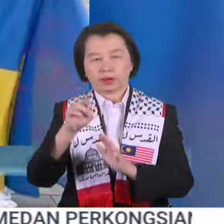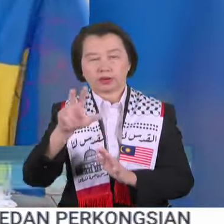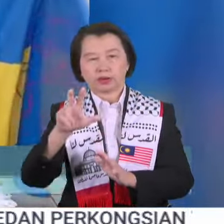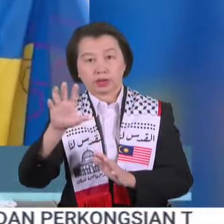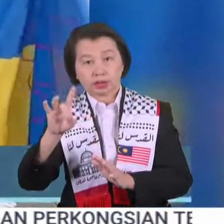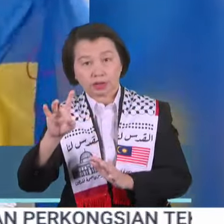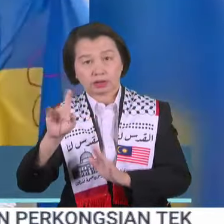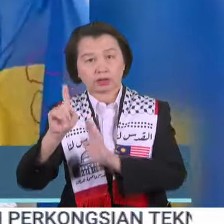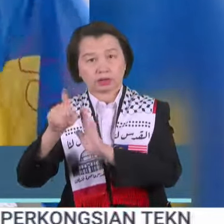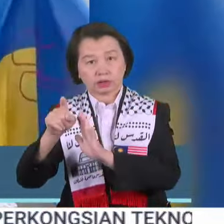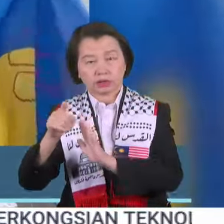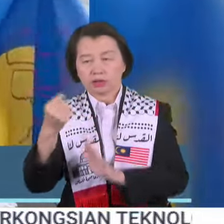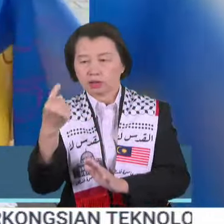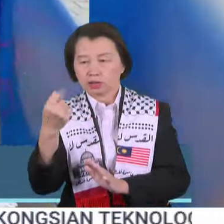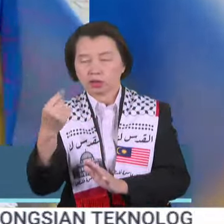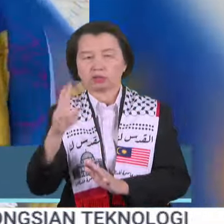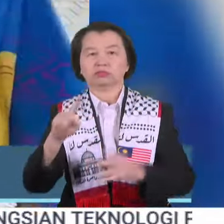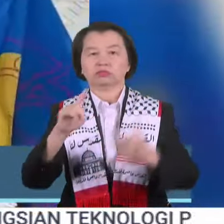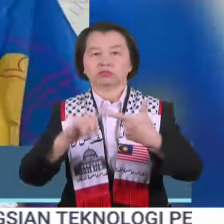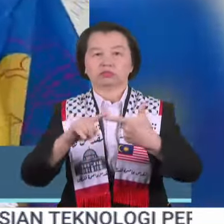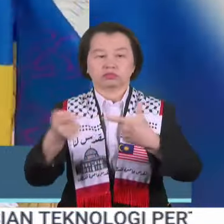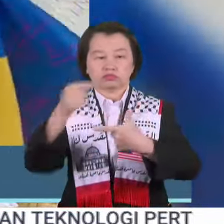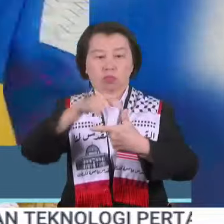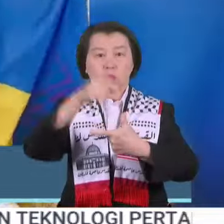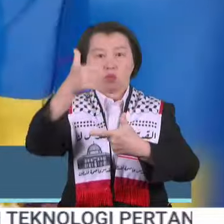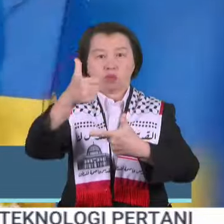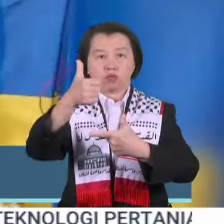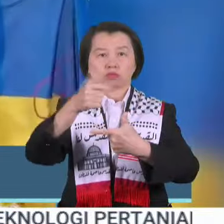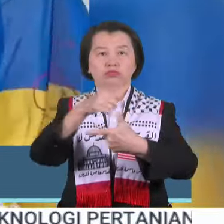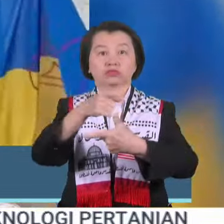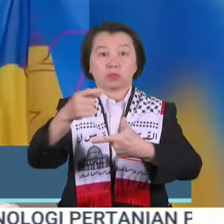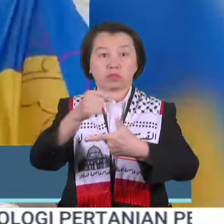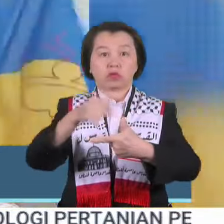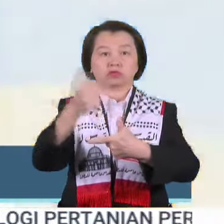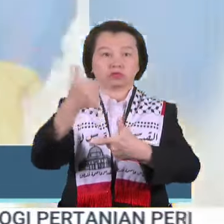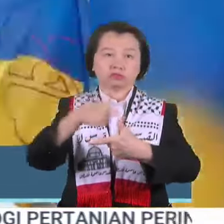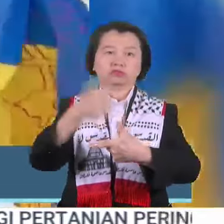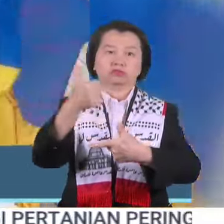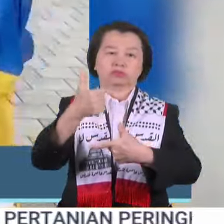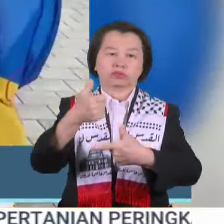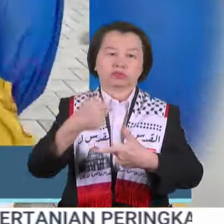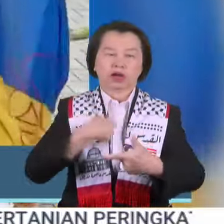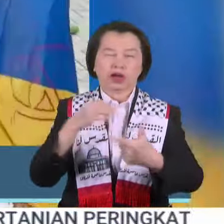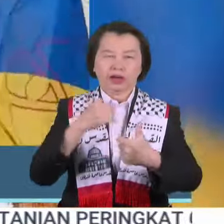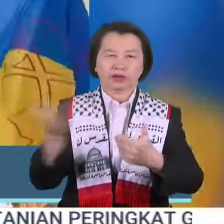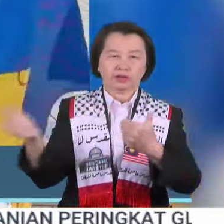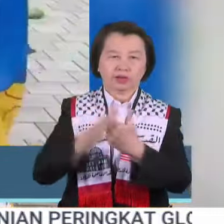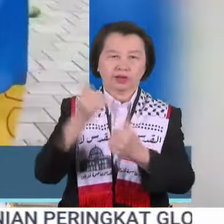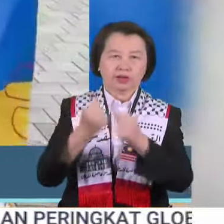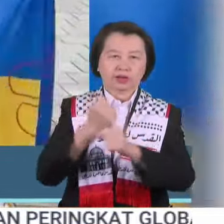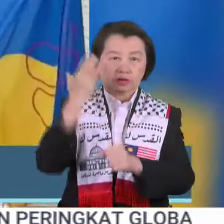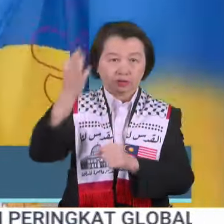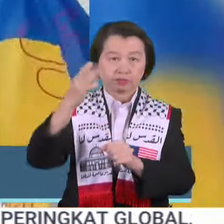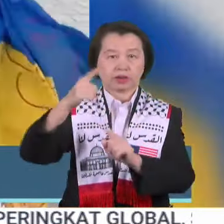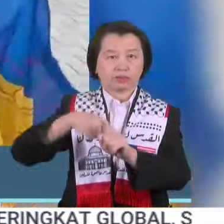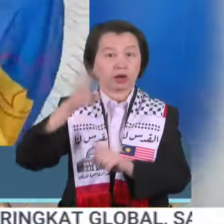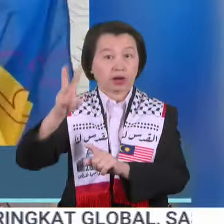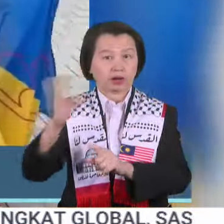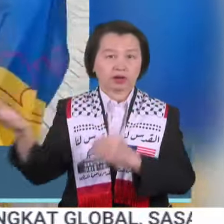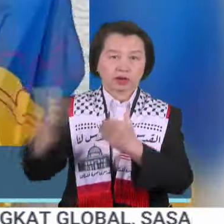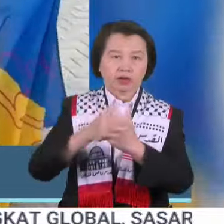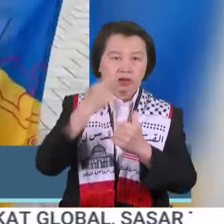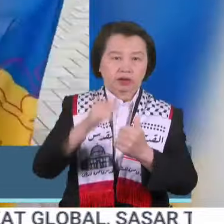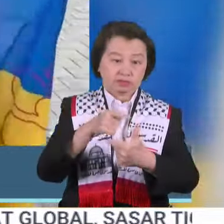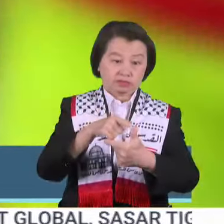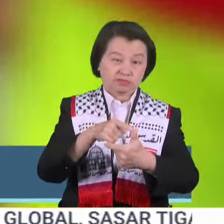5 minutes 58 seconds, 11 seconds behind the champion today, Ryoji Watanabe from Japan, and I hope to come back next year in June to come and